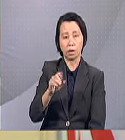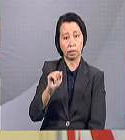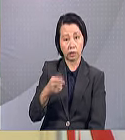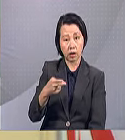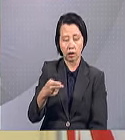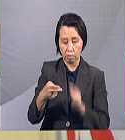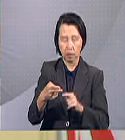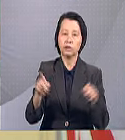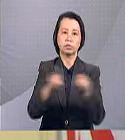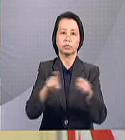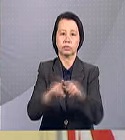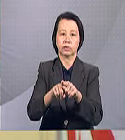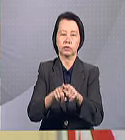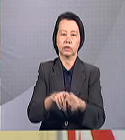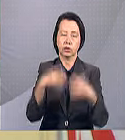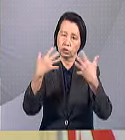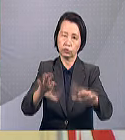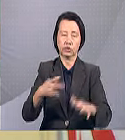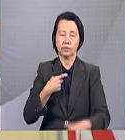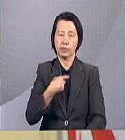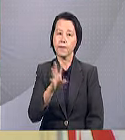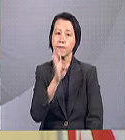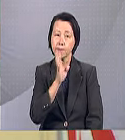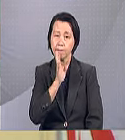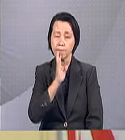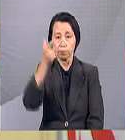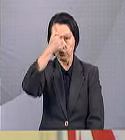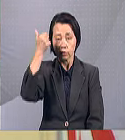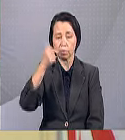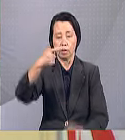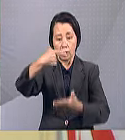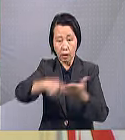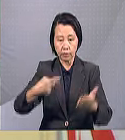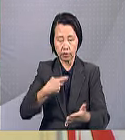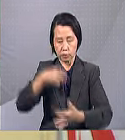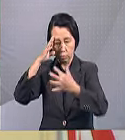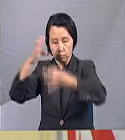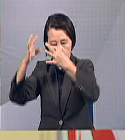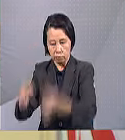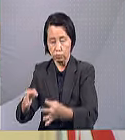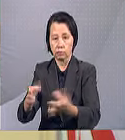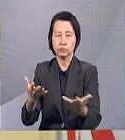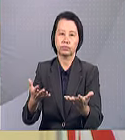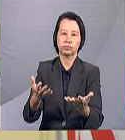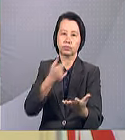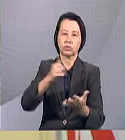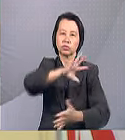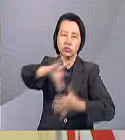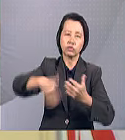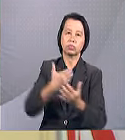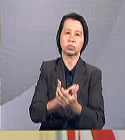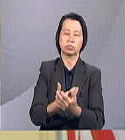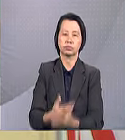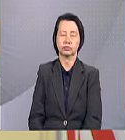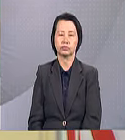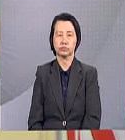juga sama seperti mana yang telah kita katakan, kerana apa yang kita putuskan adalah sifat keseluruhan. Wallahu